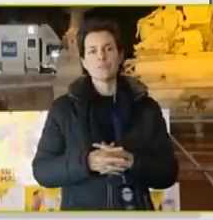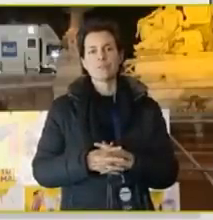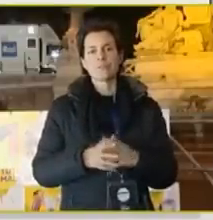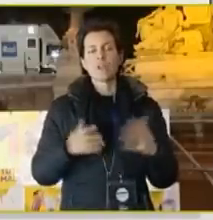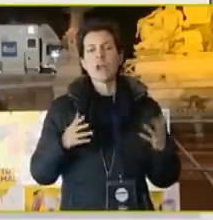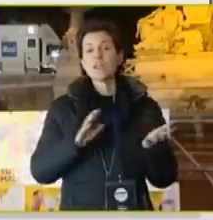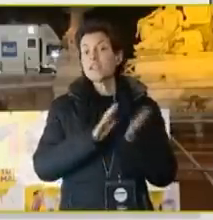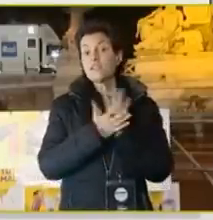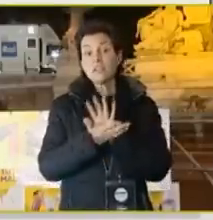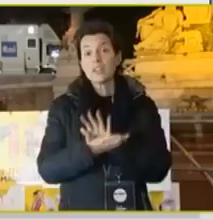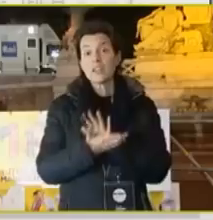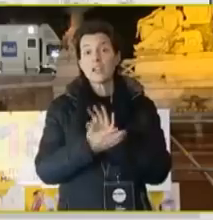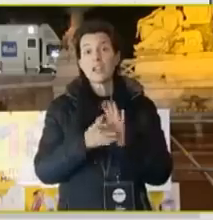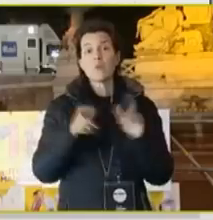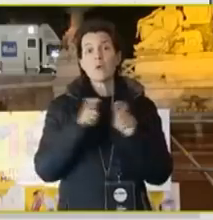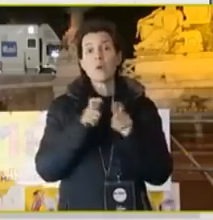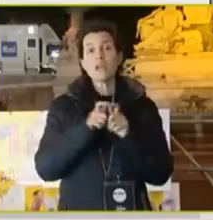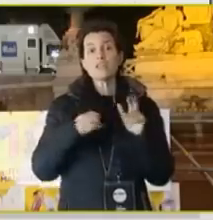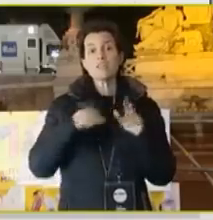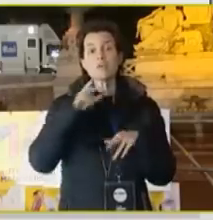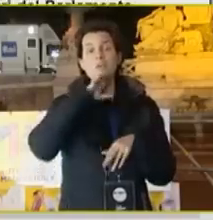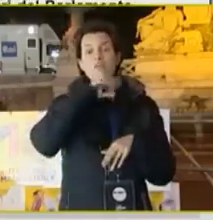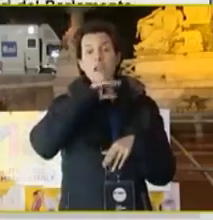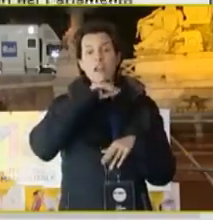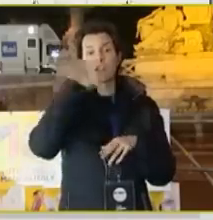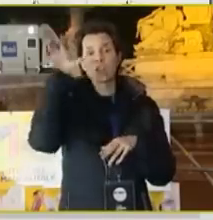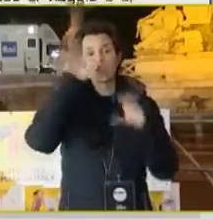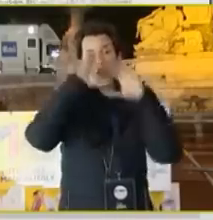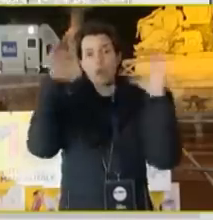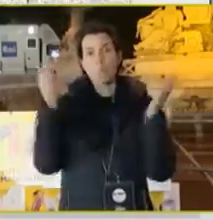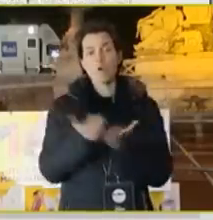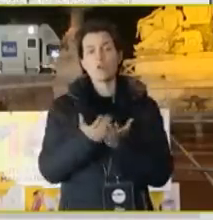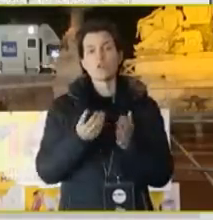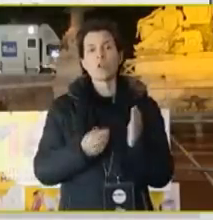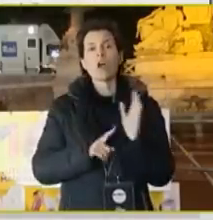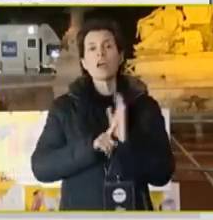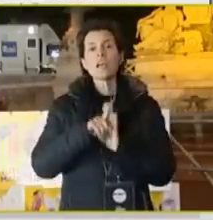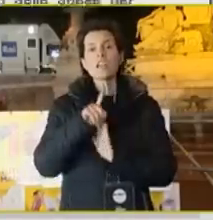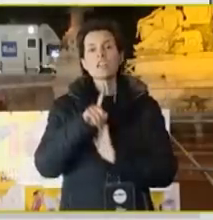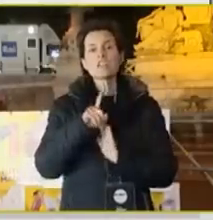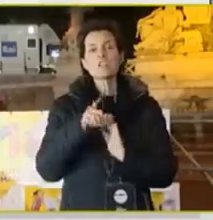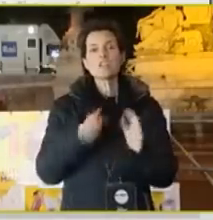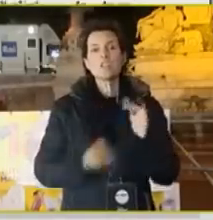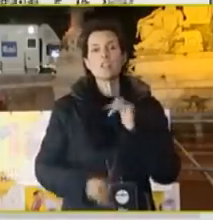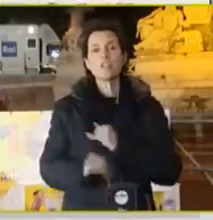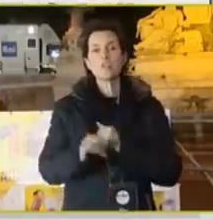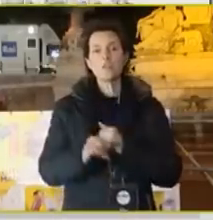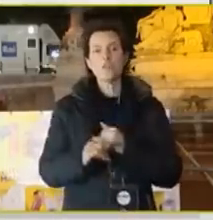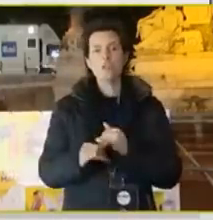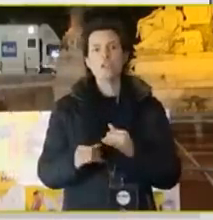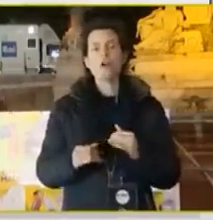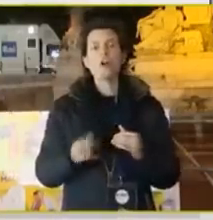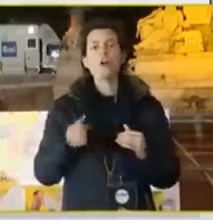del mondo nel 2050. Crescita demografica significa che quando mi nasce un figlio devo